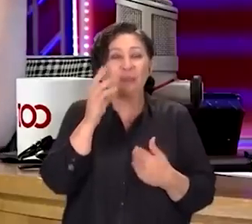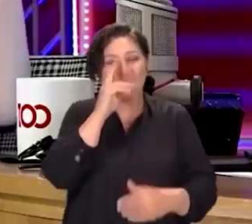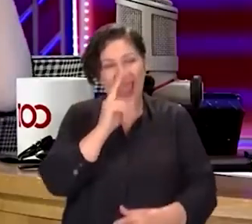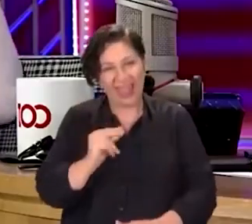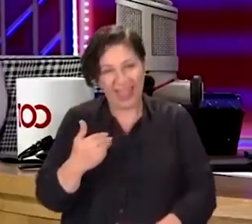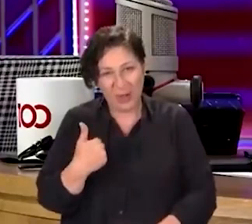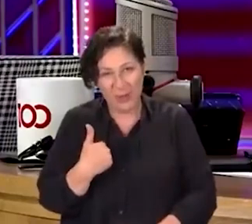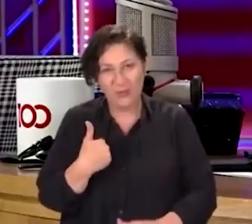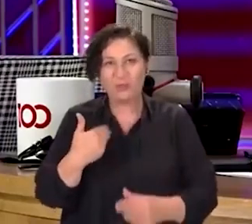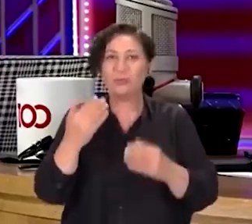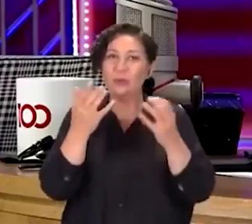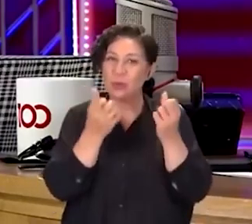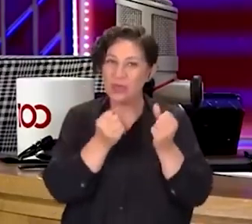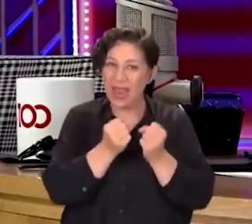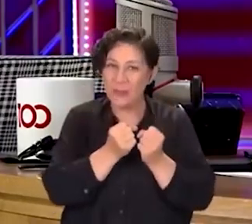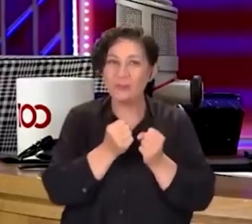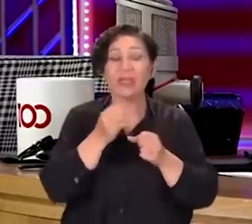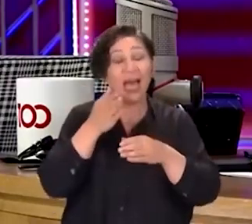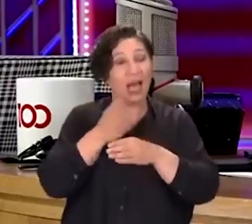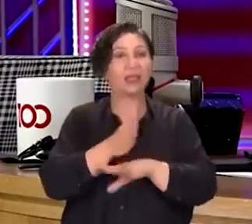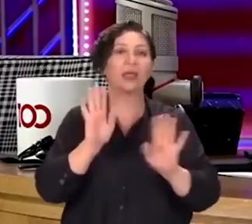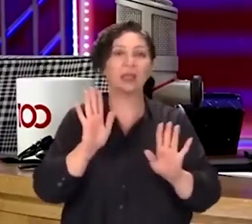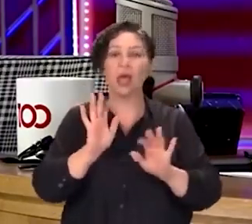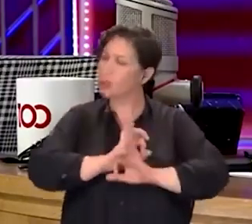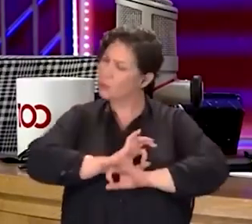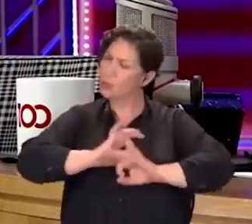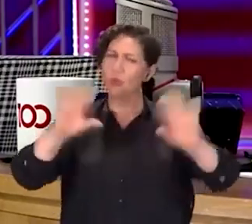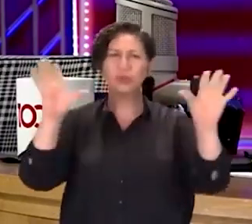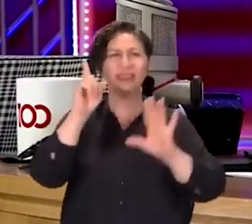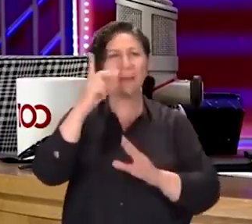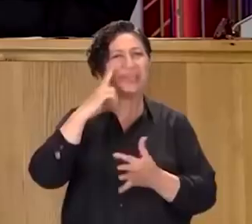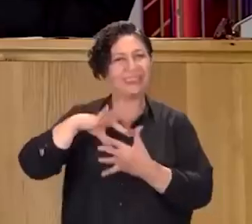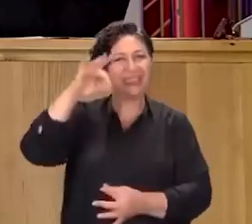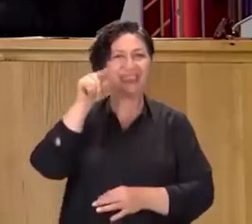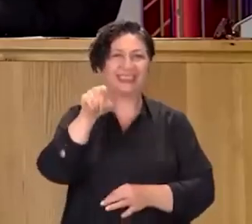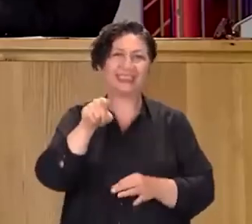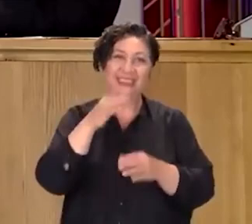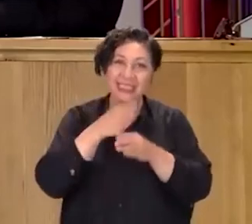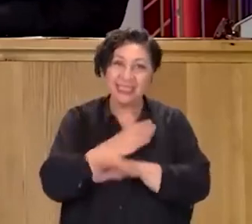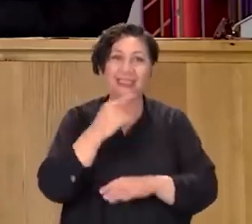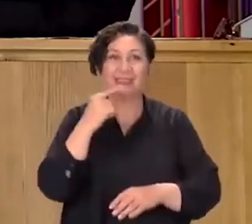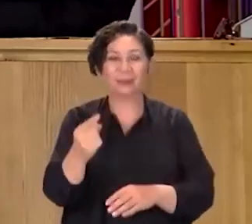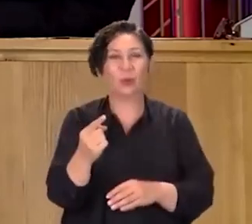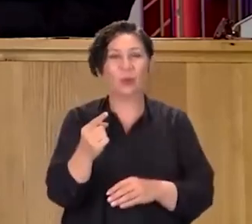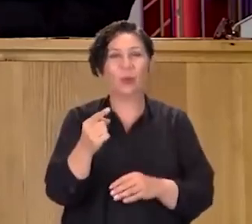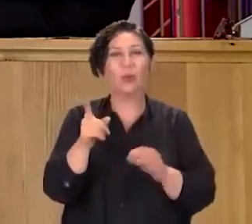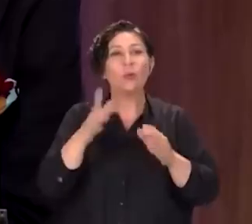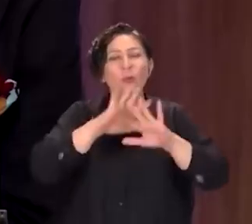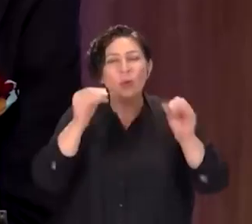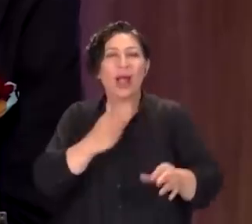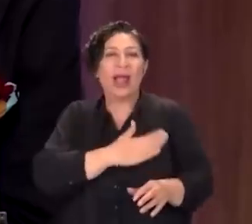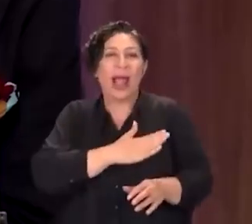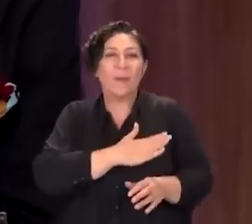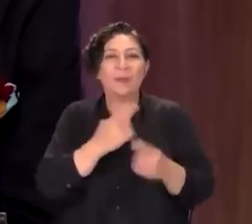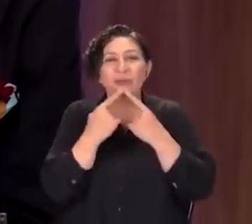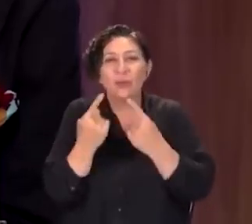beğenirim, yani tutarım. Hakikaten çok muhteşem bir insansın. Gerçekten bak, bunu bütün